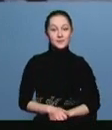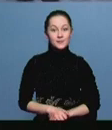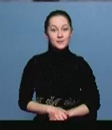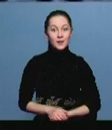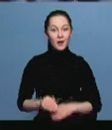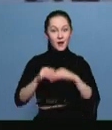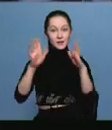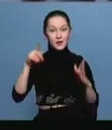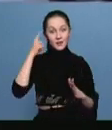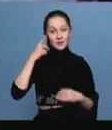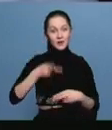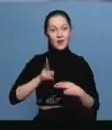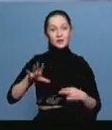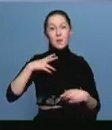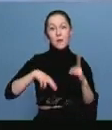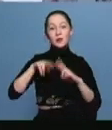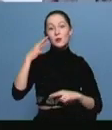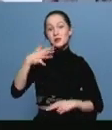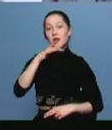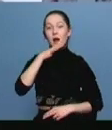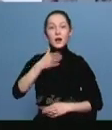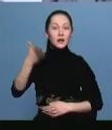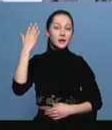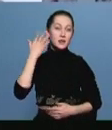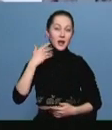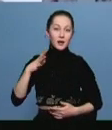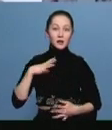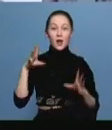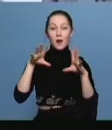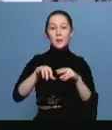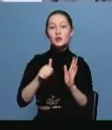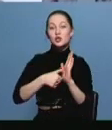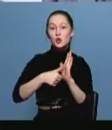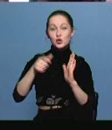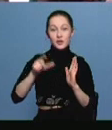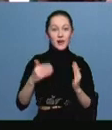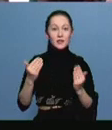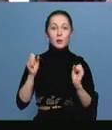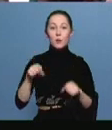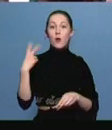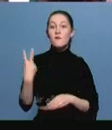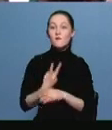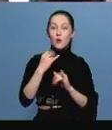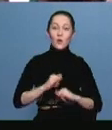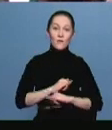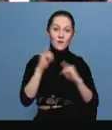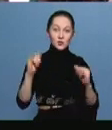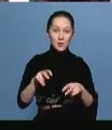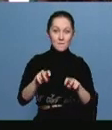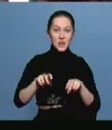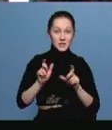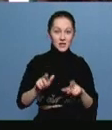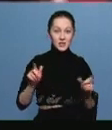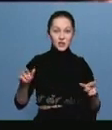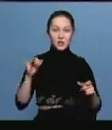Здание Глазовского вокзала было построено почти полвека назад. Тогда оно вмещало 600 человек. Теперь здесь могут разместиться вдвое больше пассажиров.